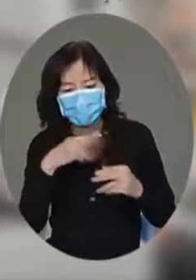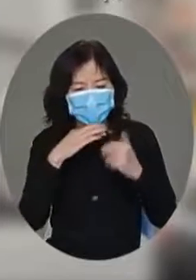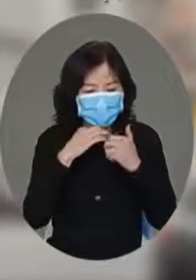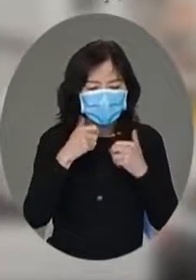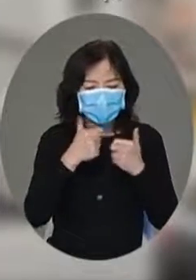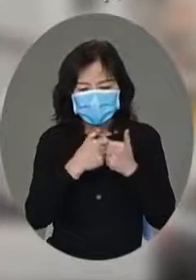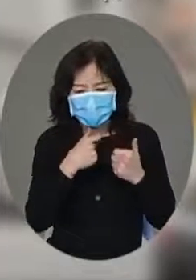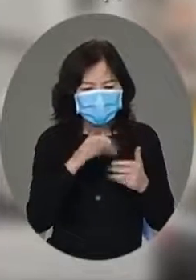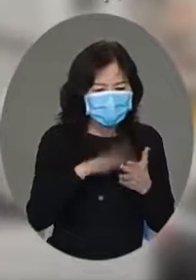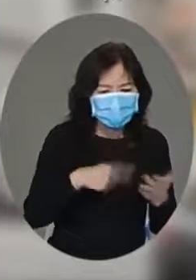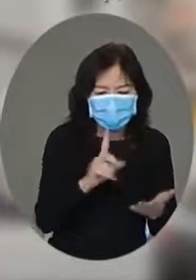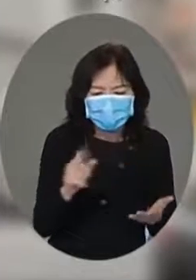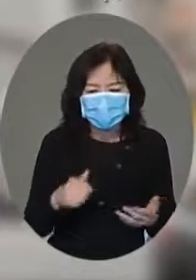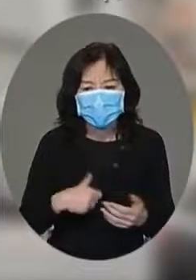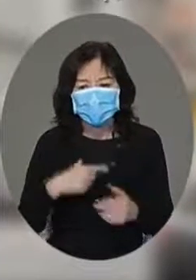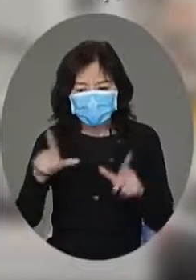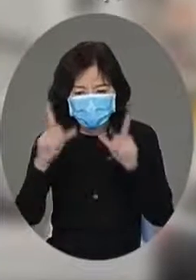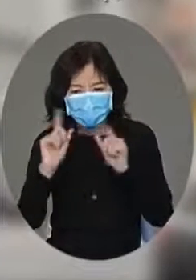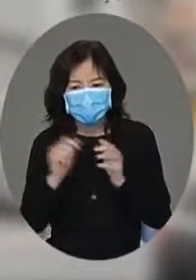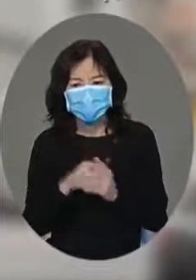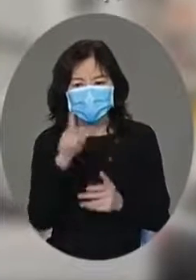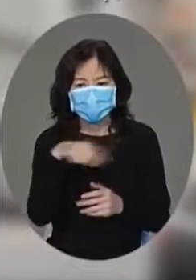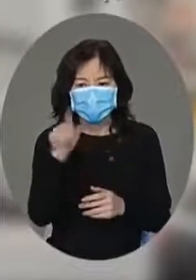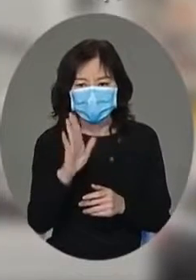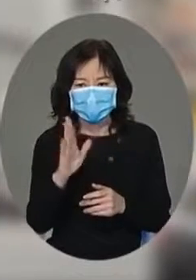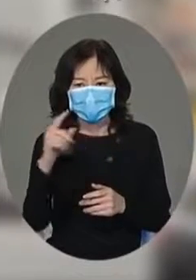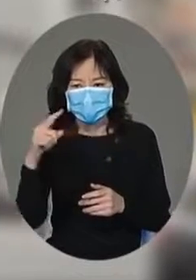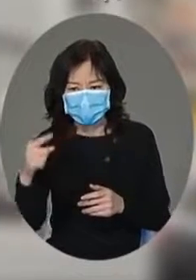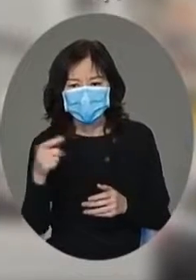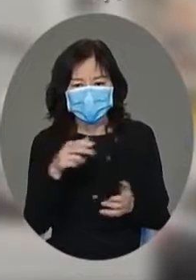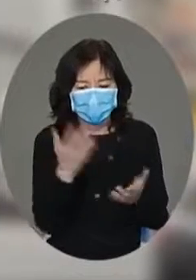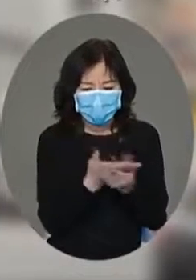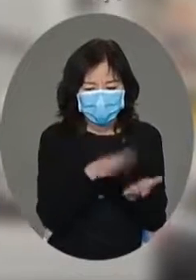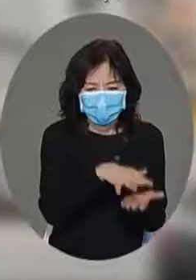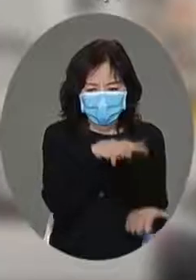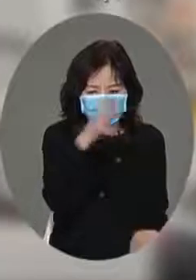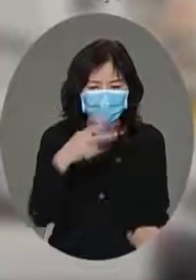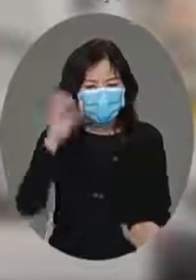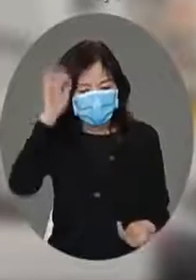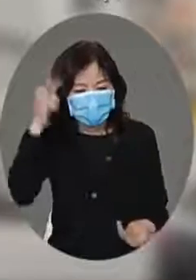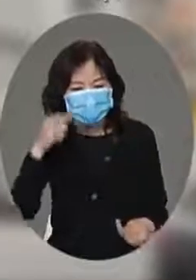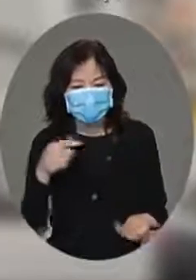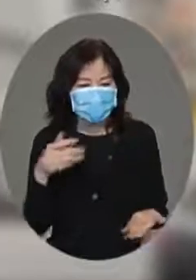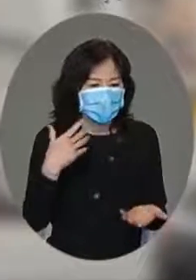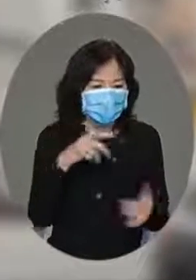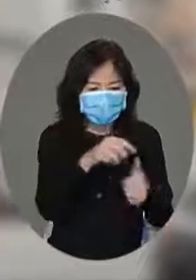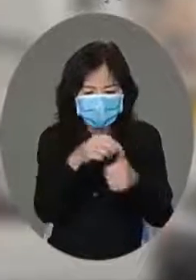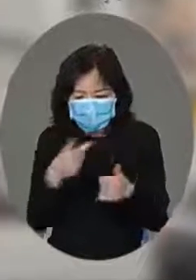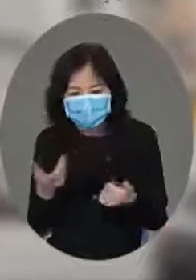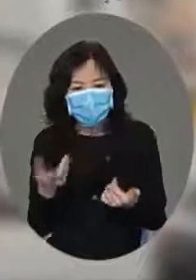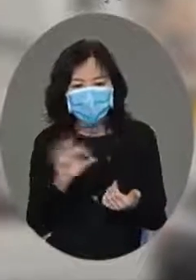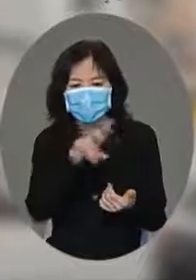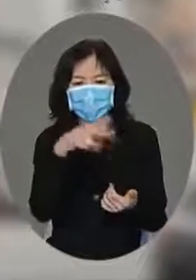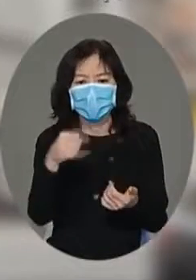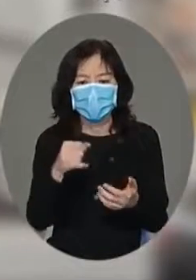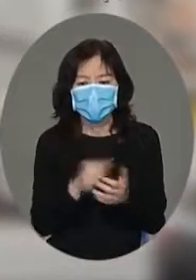下落。入境處回覆說，有1,501宗積壓個案已經用盡方法，仍然無法找到疑犯下落，會